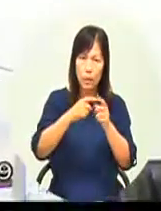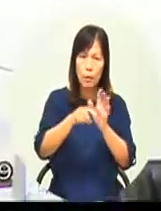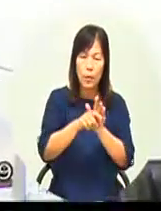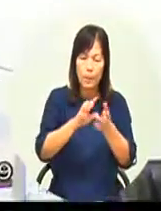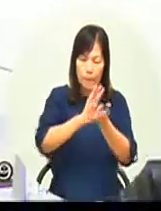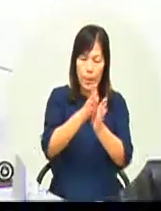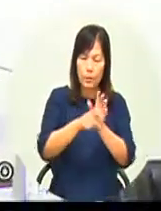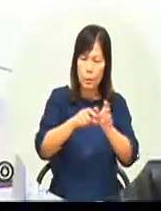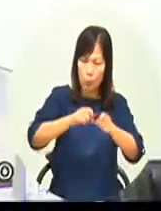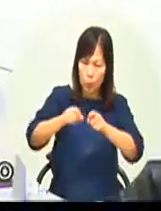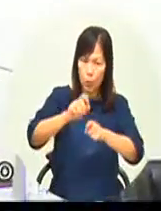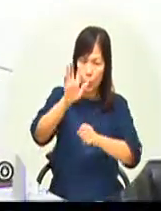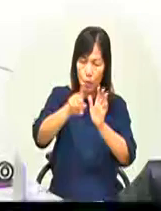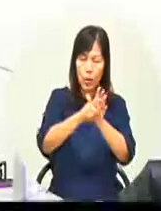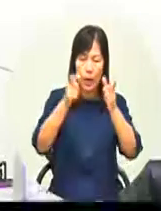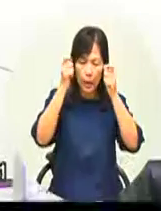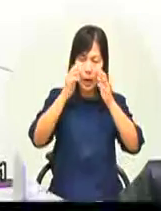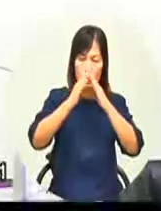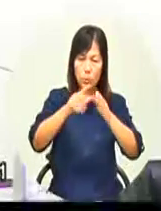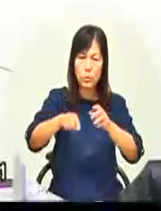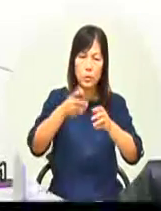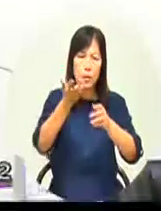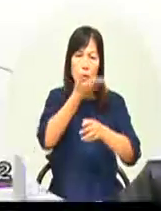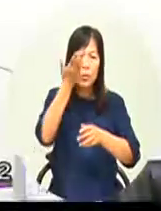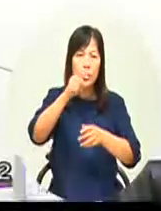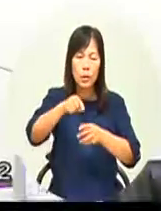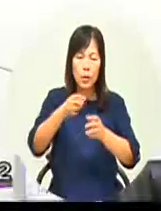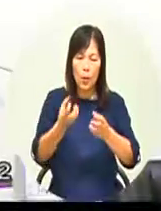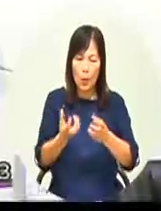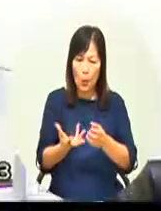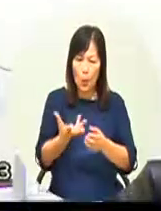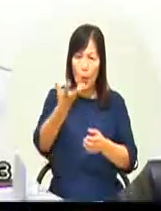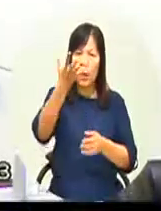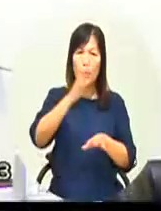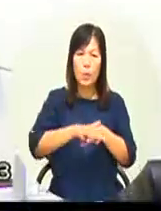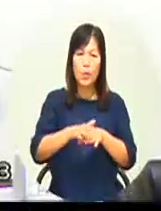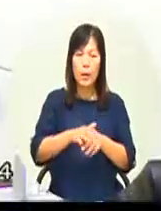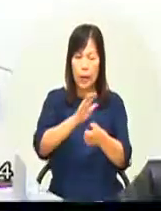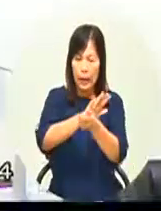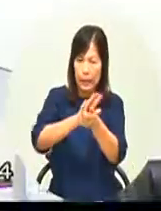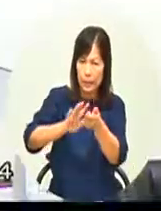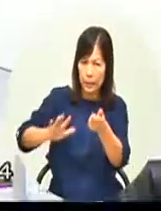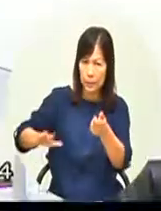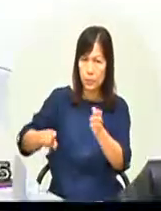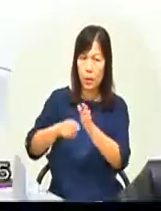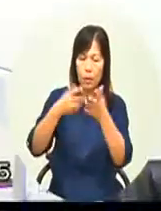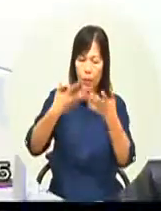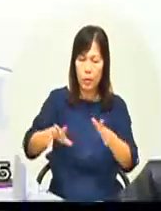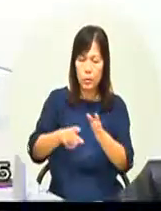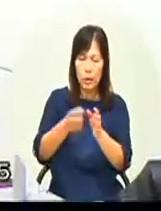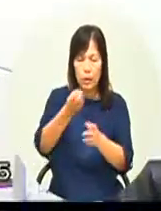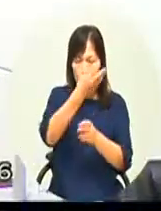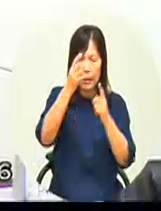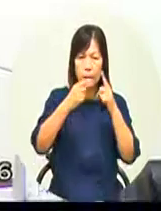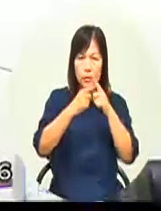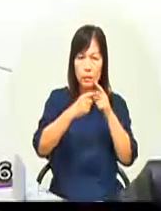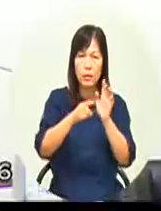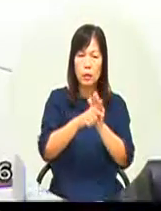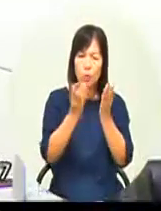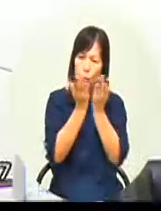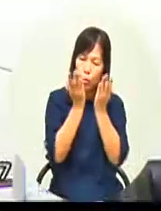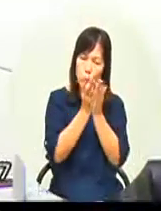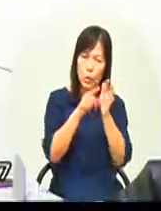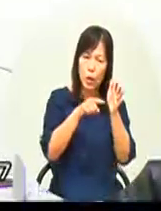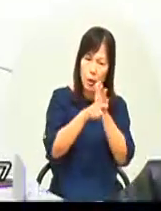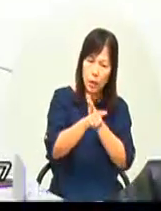的话，相信我们高雄市的一个观光产业一定会蓬勃发展，也可以带动很多现在年轻人他所读的科系